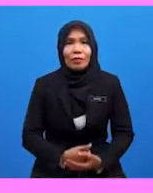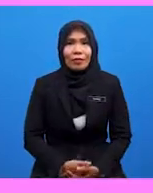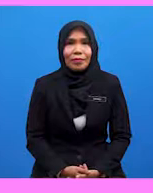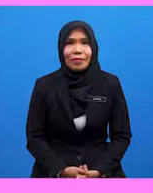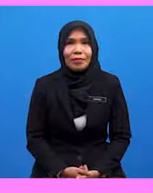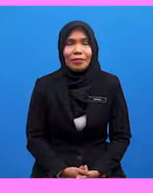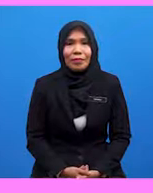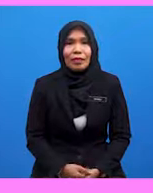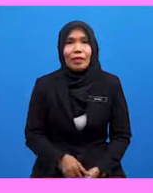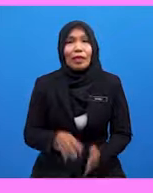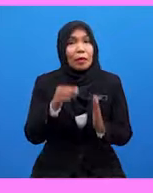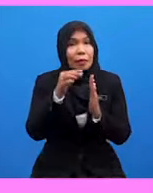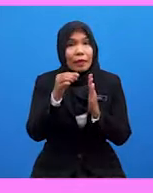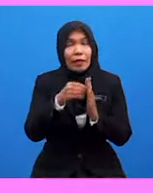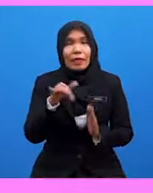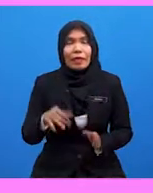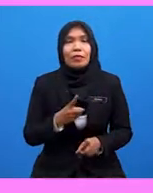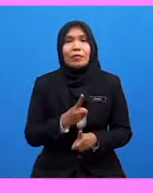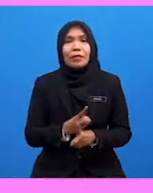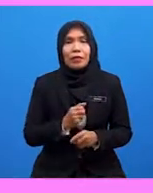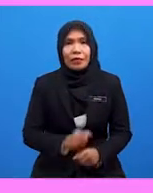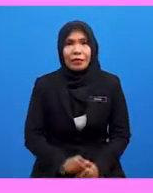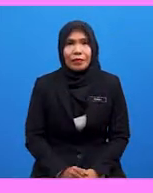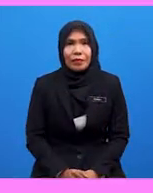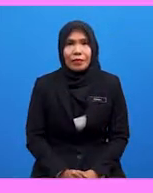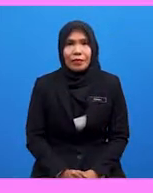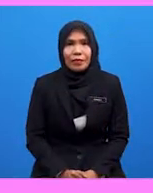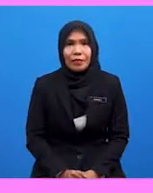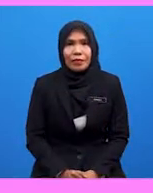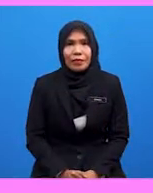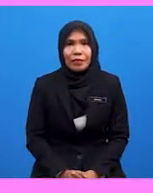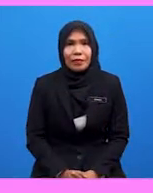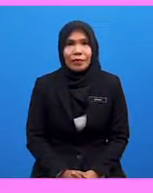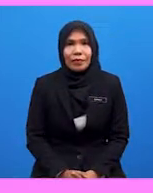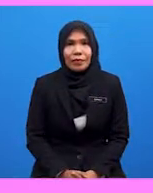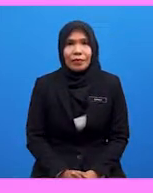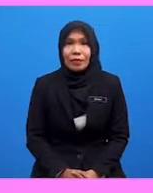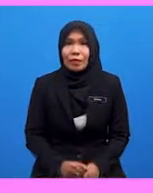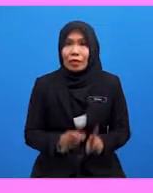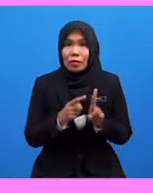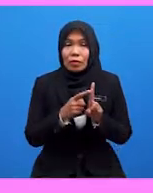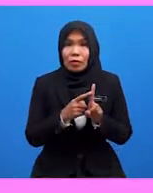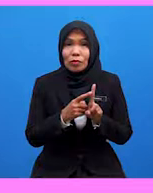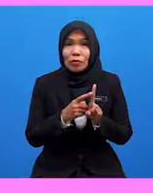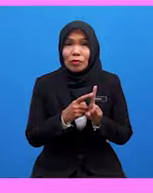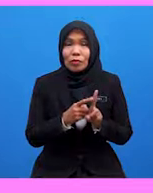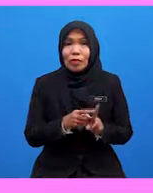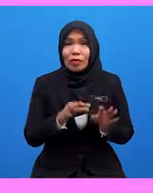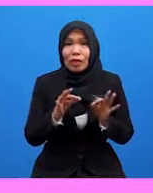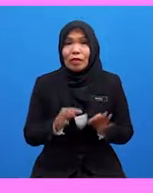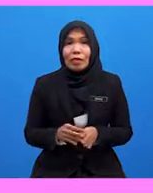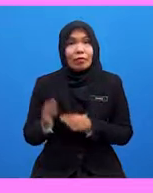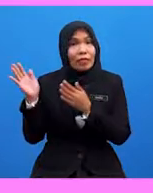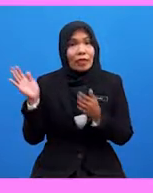dan tentukan kata yang mengandungi ayat perintah dalam pantun tersebut. 1. Ayat ajakan,